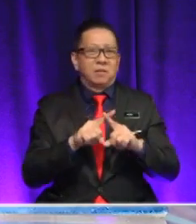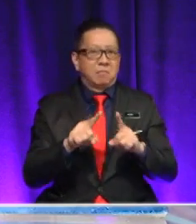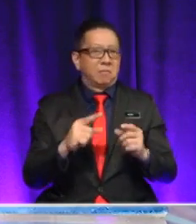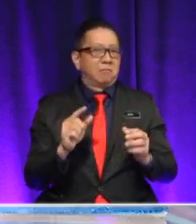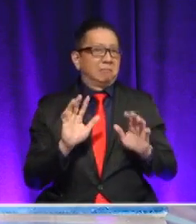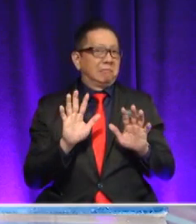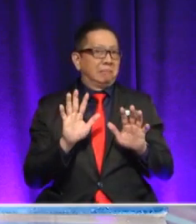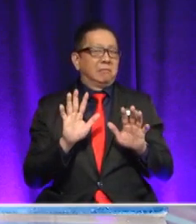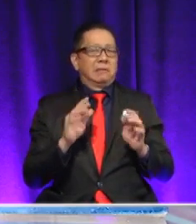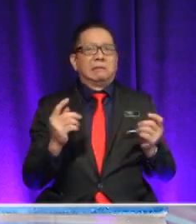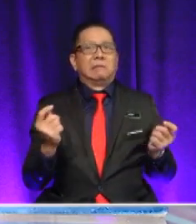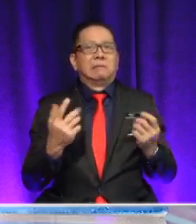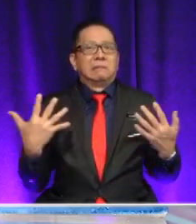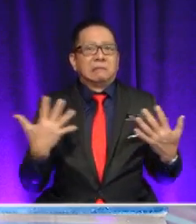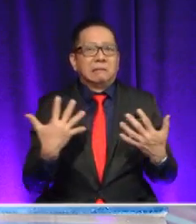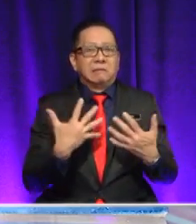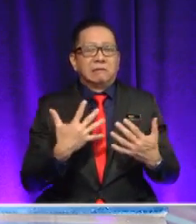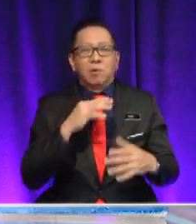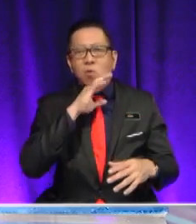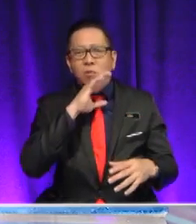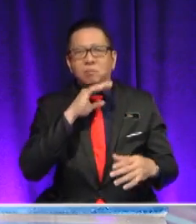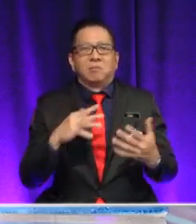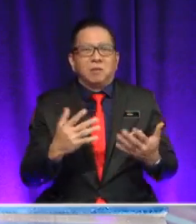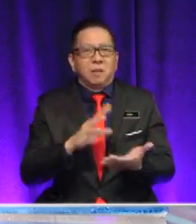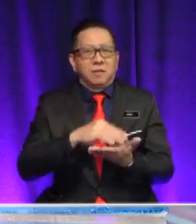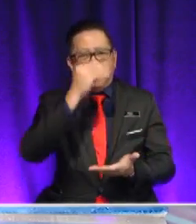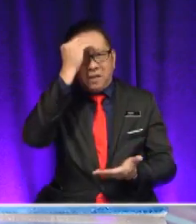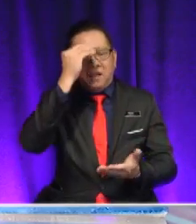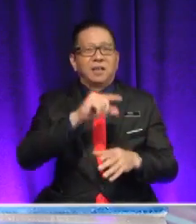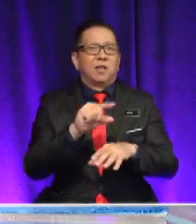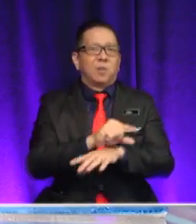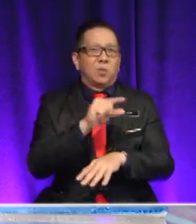takut belajar jadi kita boleh gunakan